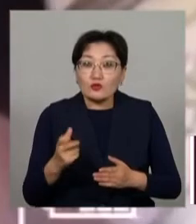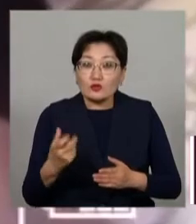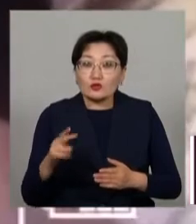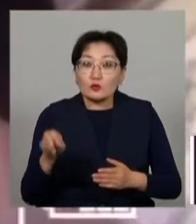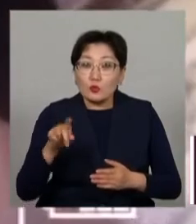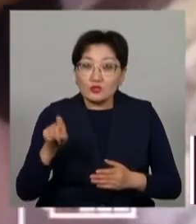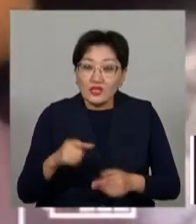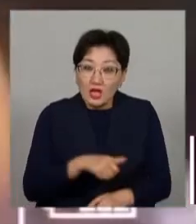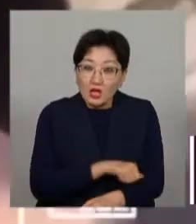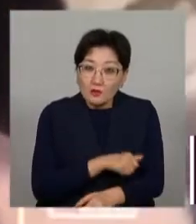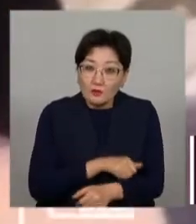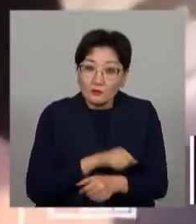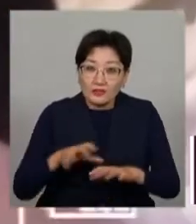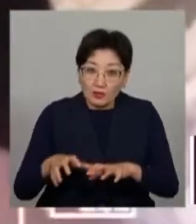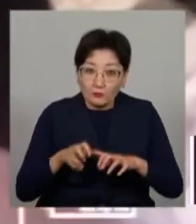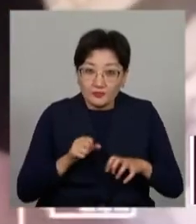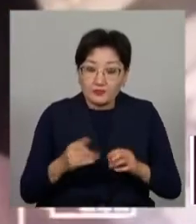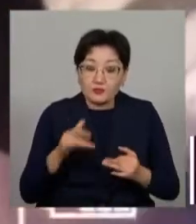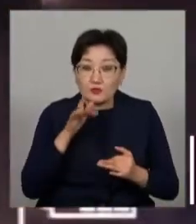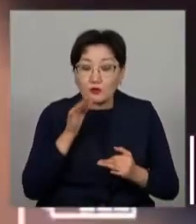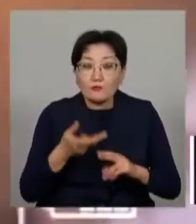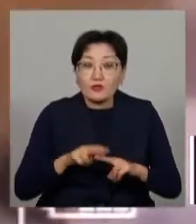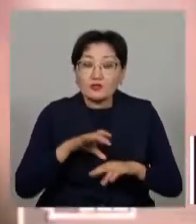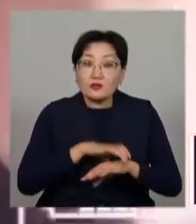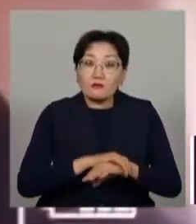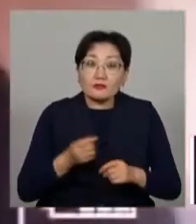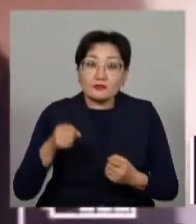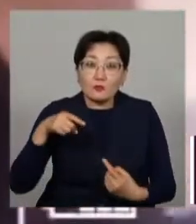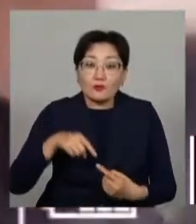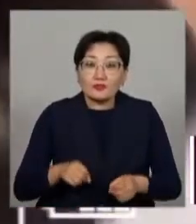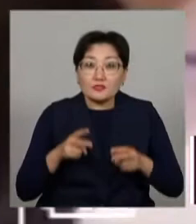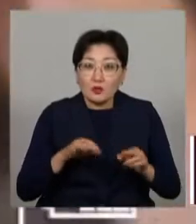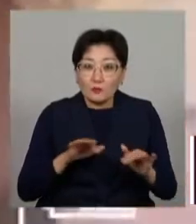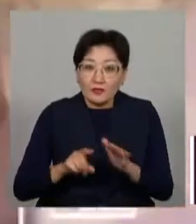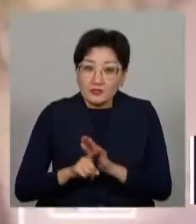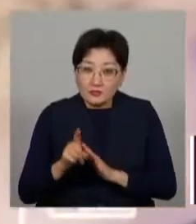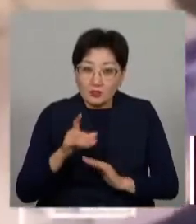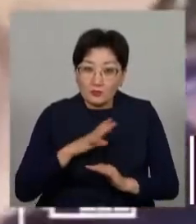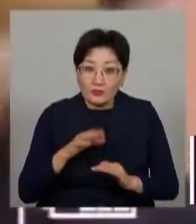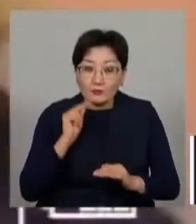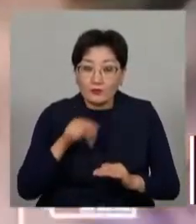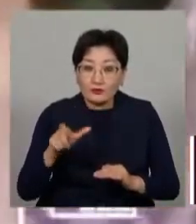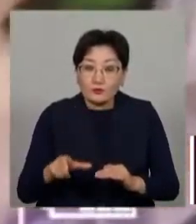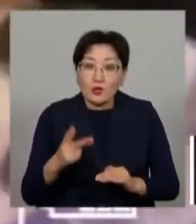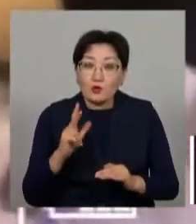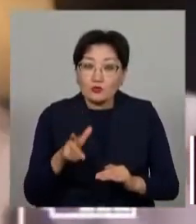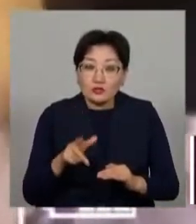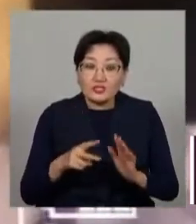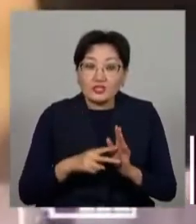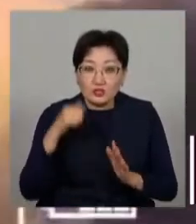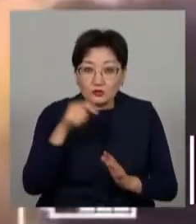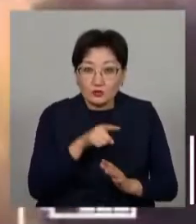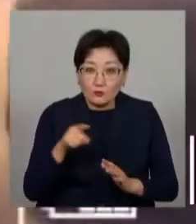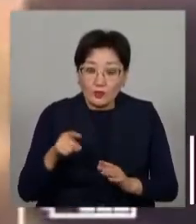доза синтетикалық есірткі тәркіленген. Қазіргі уақытта аталған факті бойынша қылмыстық іс қозғалды. Енді күдіктілер 3 жылдан 7 жылға